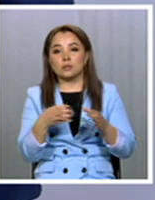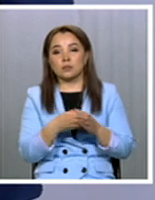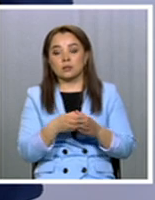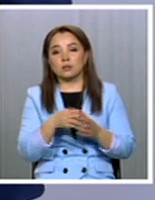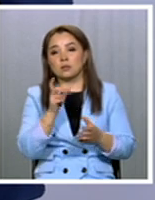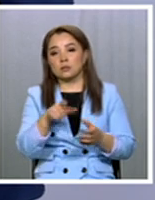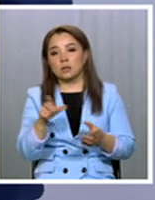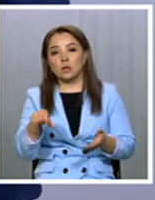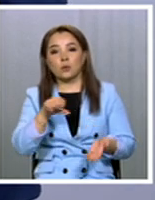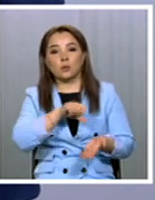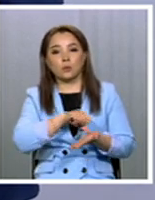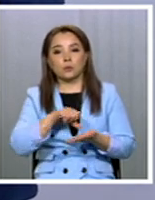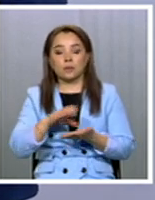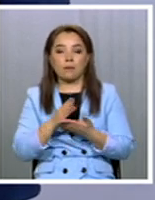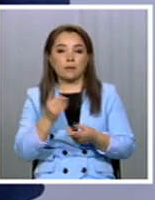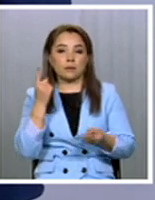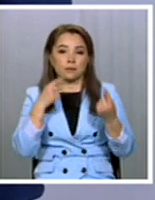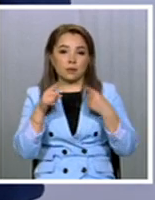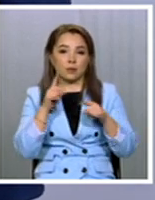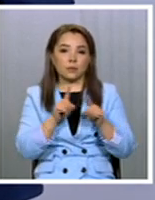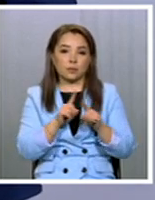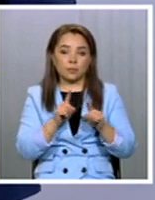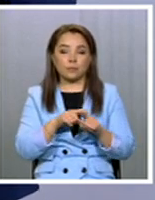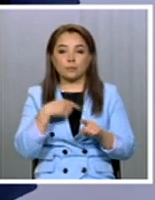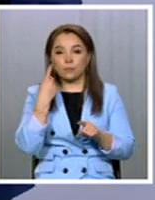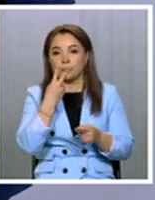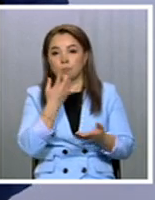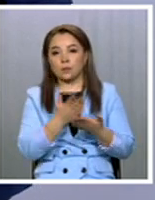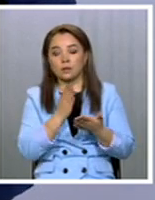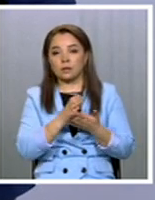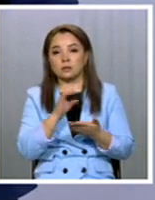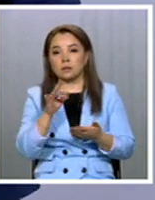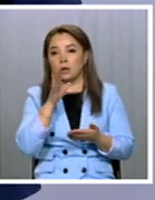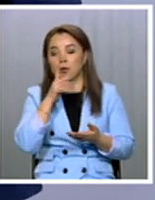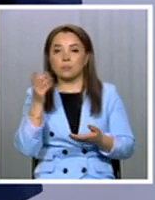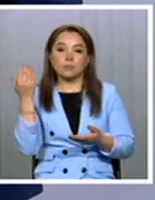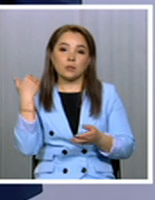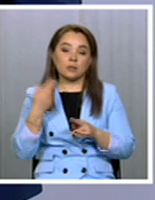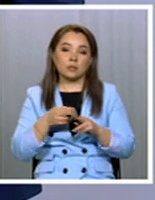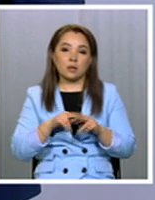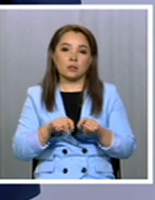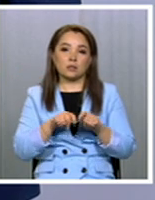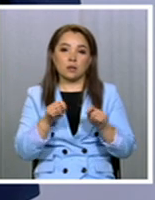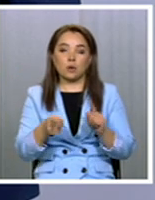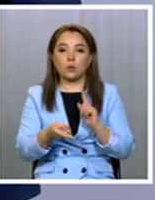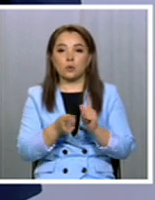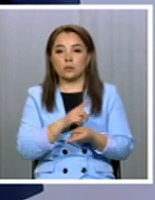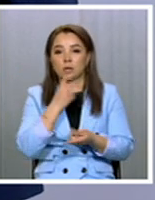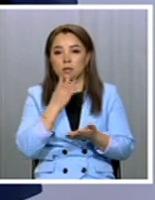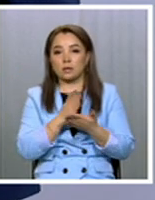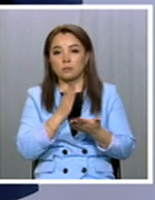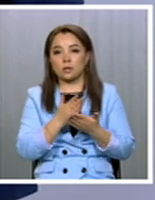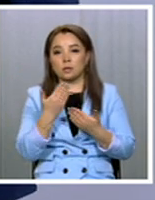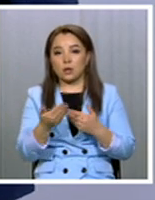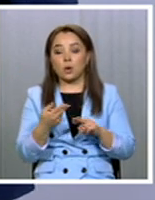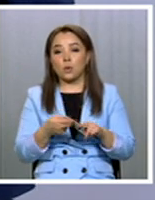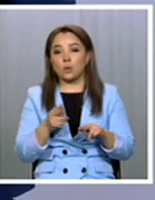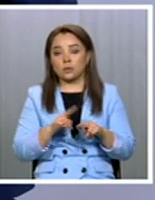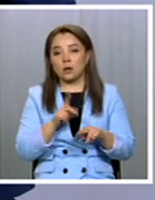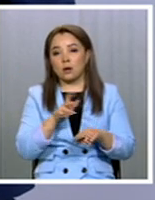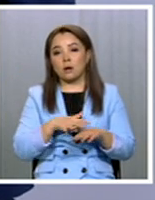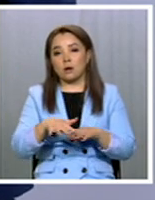қауым өкілдері идеологиялық қысым көріп, кеңес үкіметінің қол шоқпарына айналды. Олар